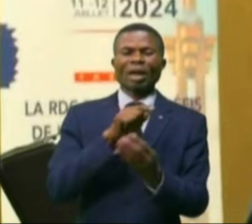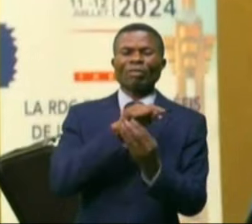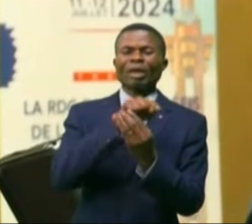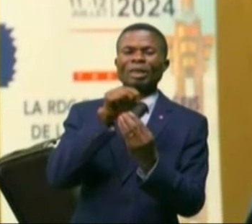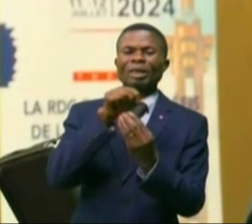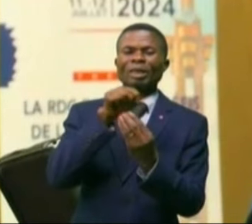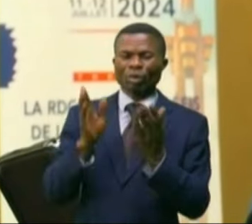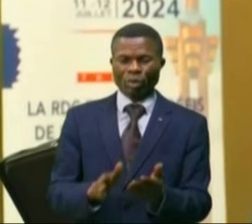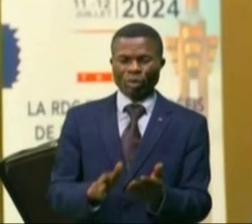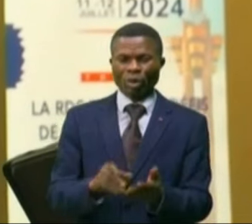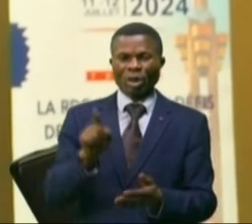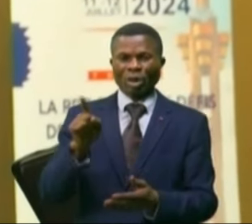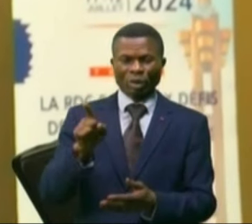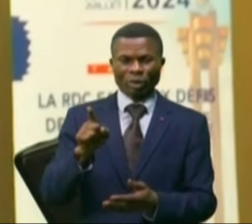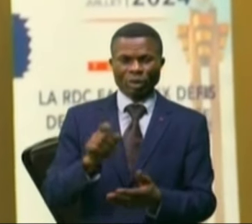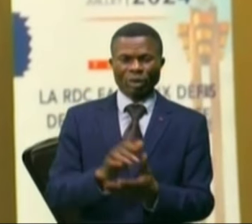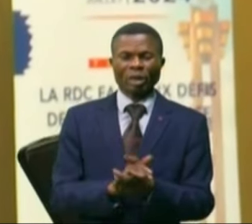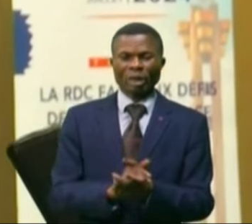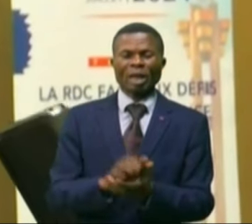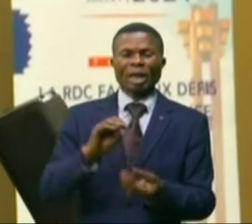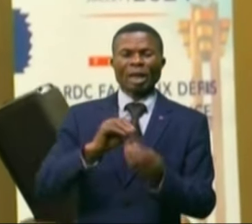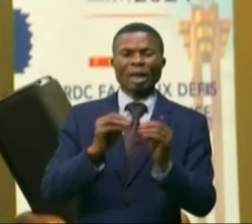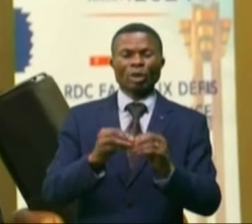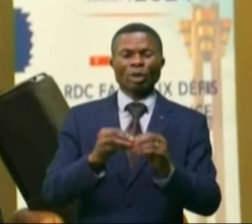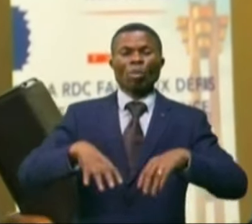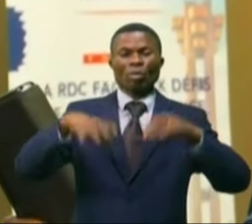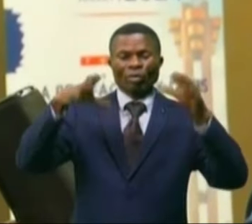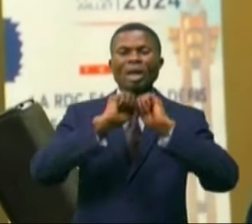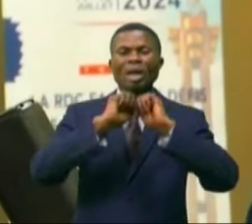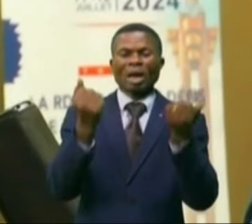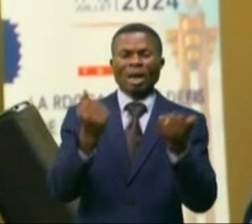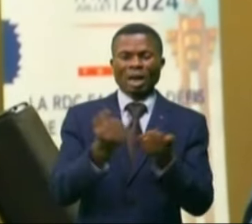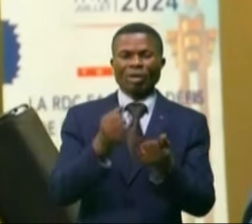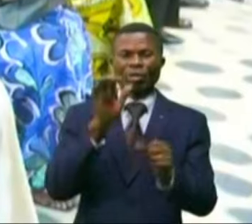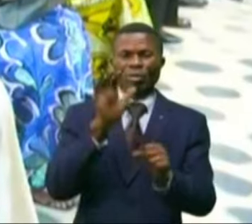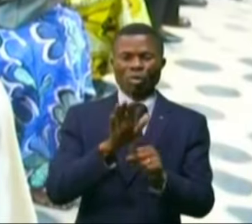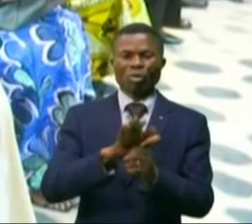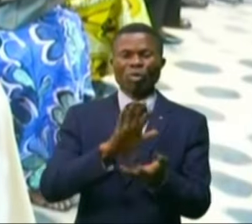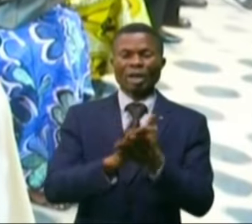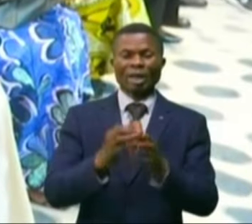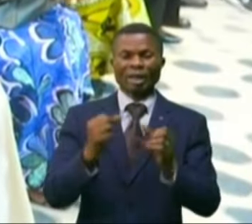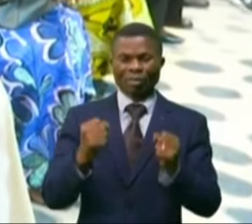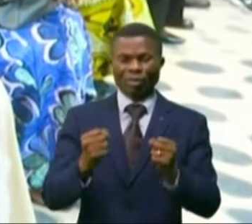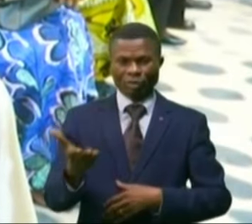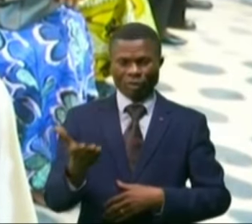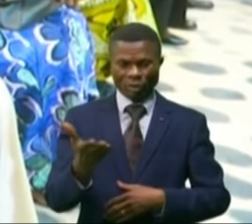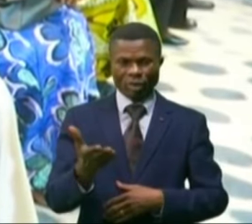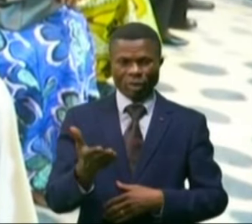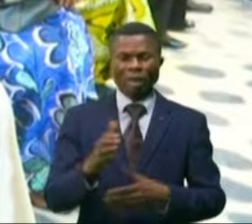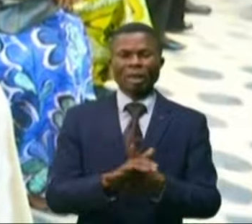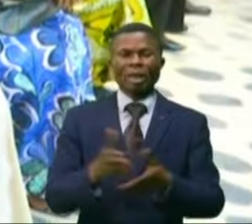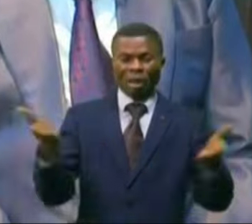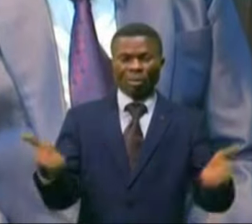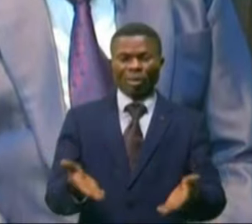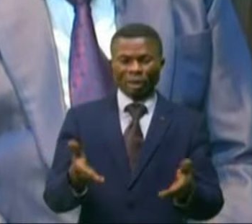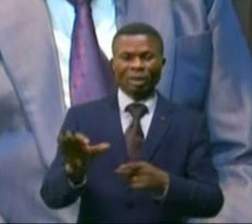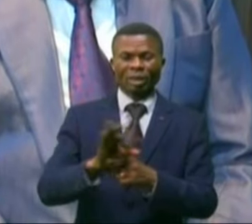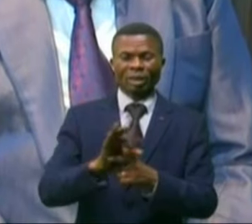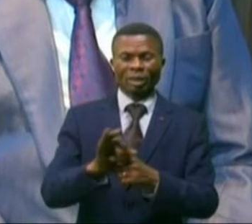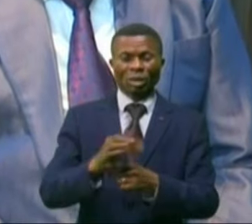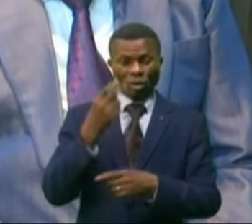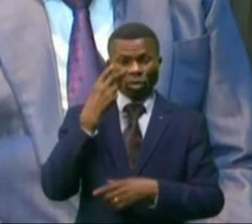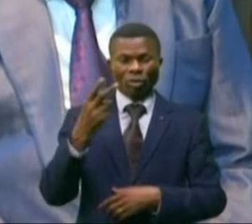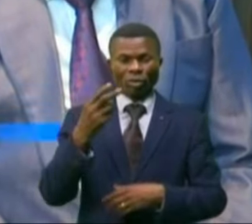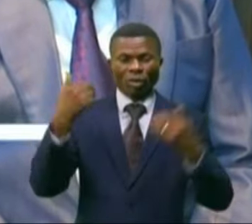que le nombre augmente et que cette association devienne de plus en plus forte. Parmi les participants, l'on note la présence de